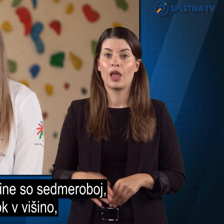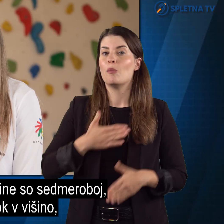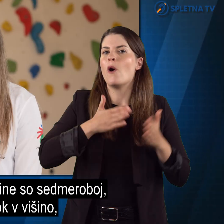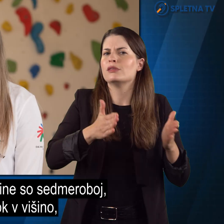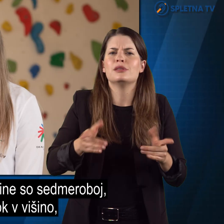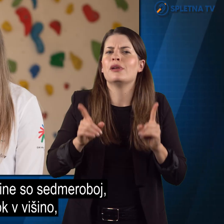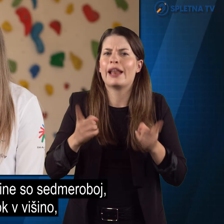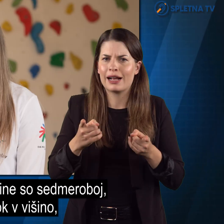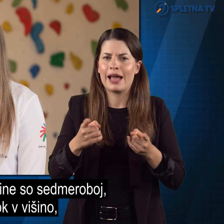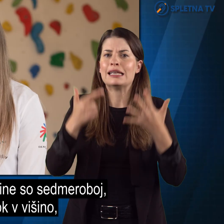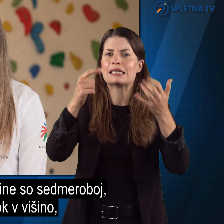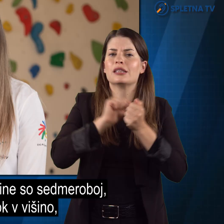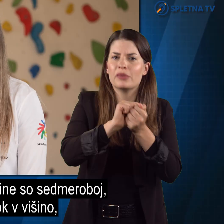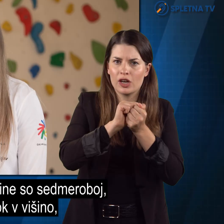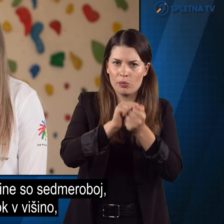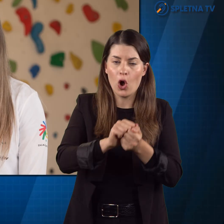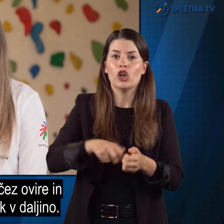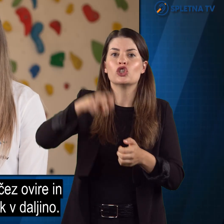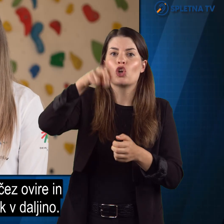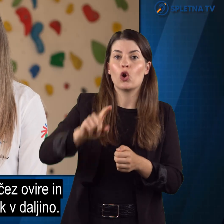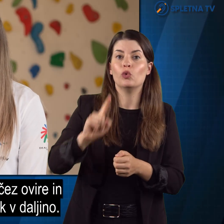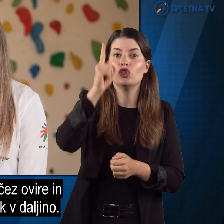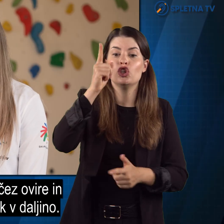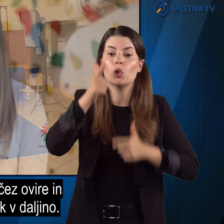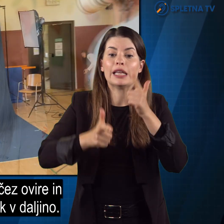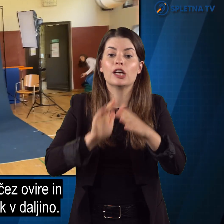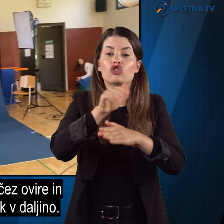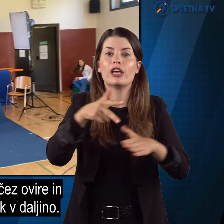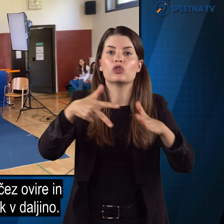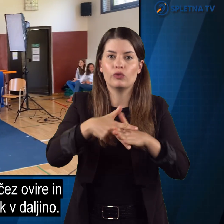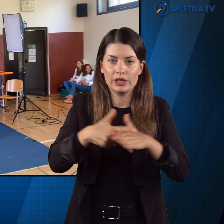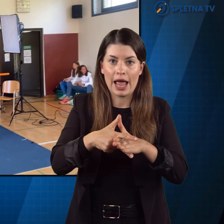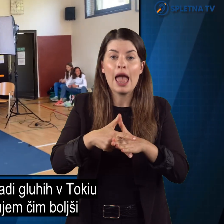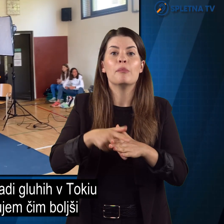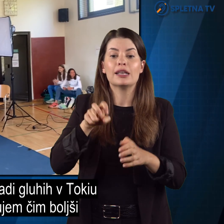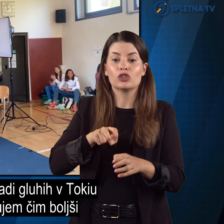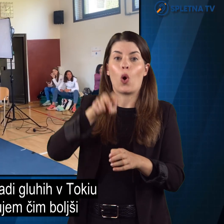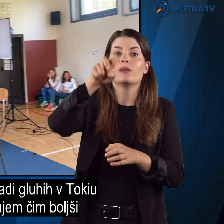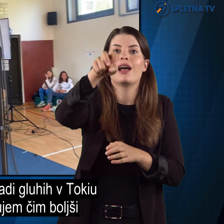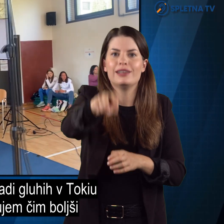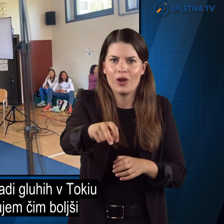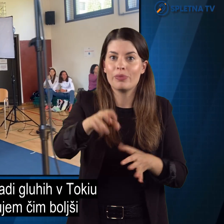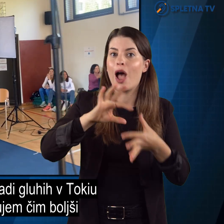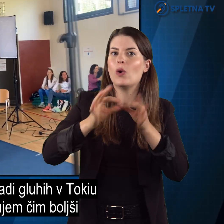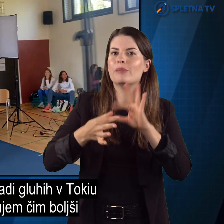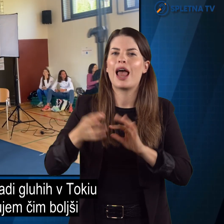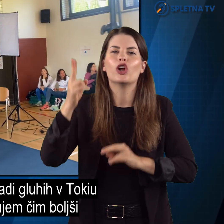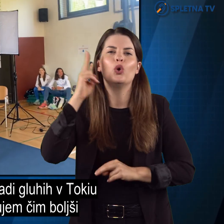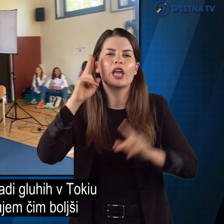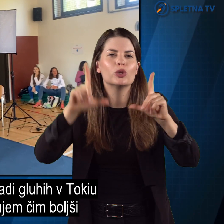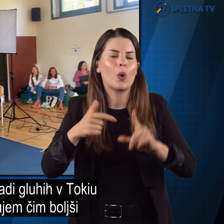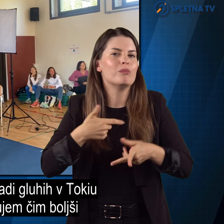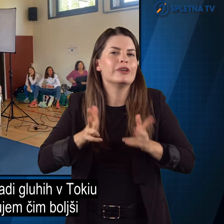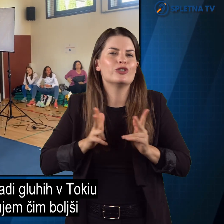Moje discipline so stopnjaboj, skok v višino, tek čez ovire in pa skok v daljino. Na olimpijadi gluhih v Tokiu